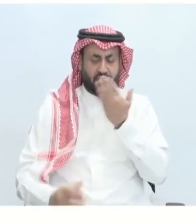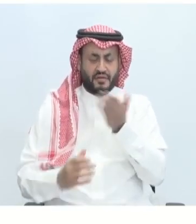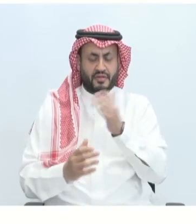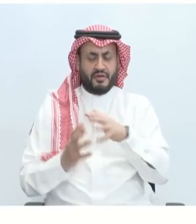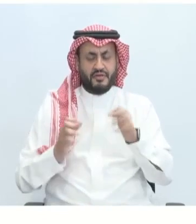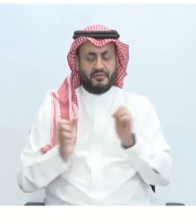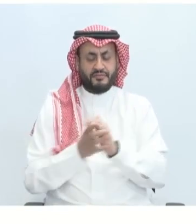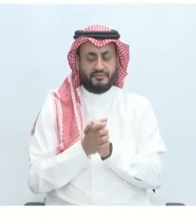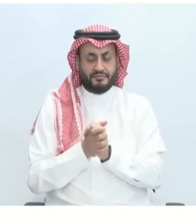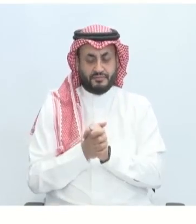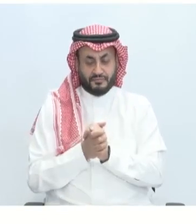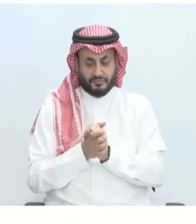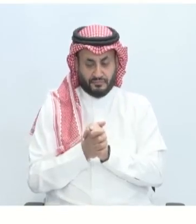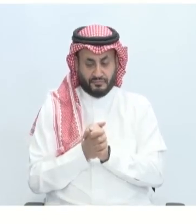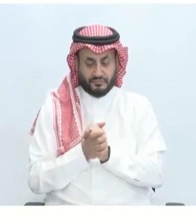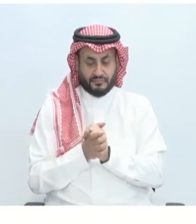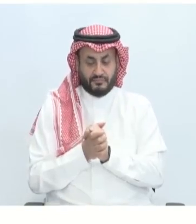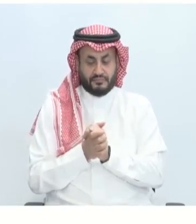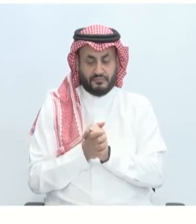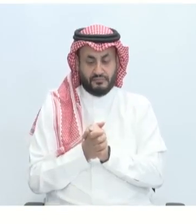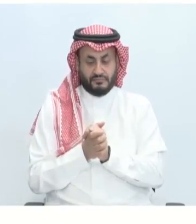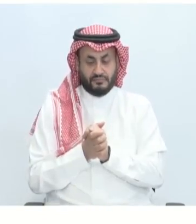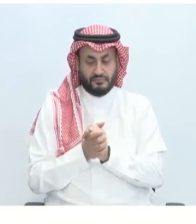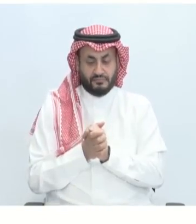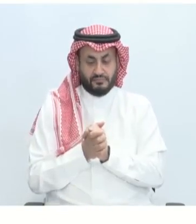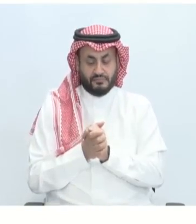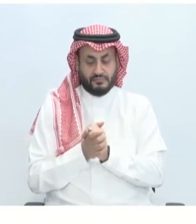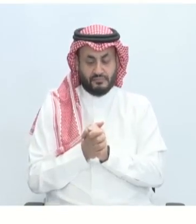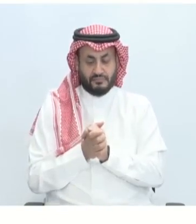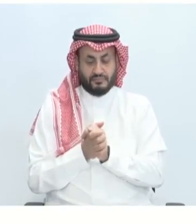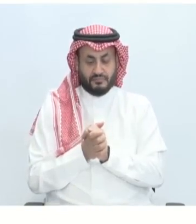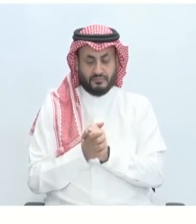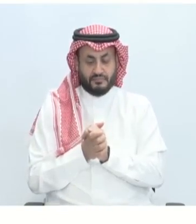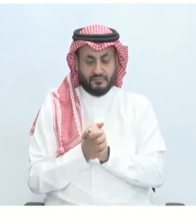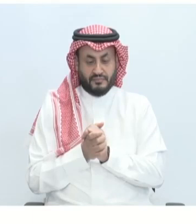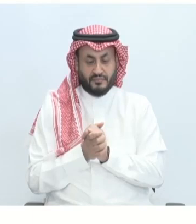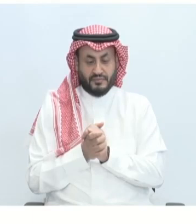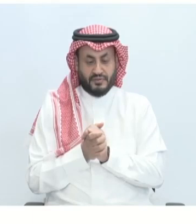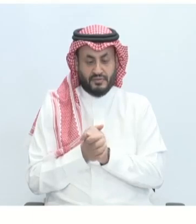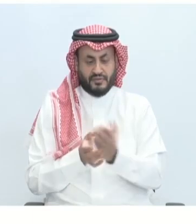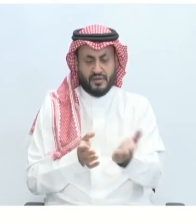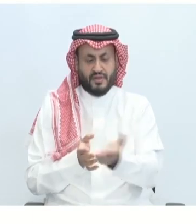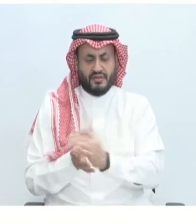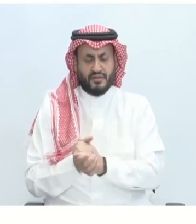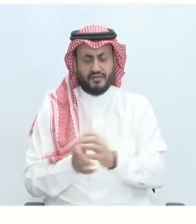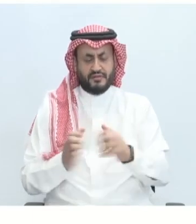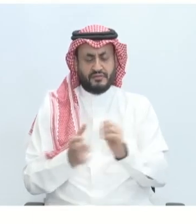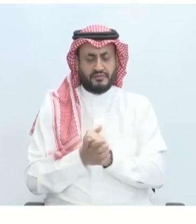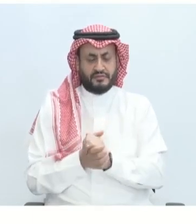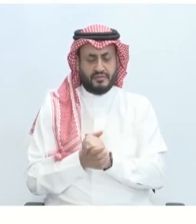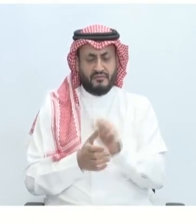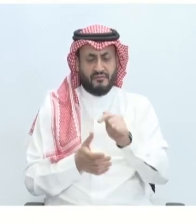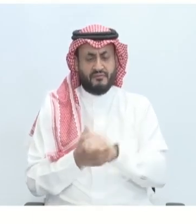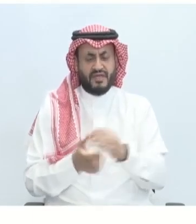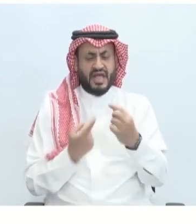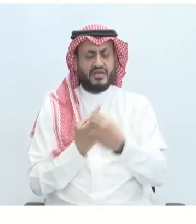وتصفحوا وتغفروا فان الله غفور رحيم يا ايها الذين امنوا ان من ازواجكم واولادكم عدوا لكم اي ان